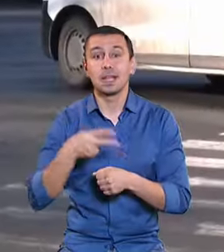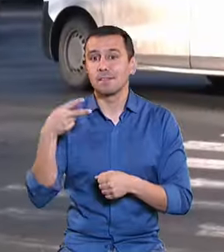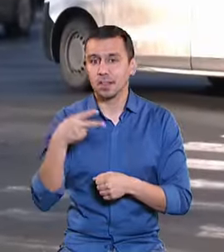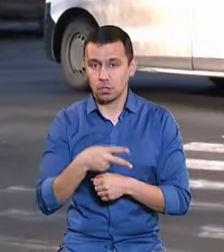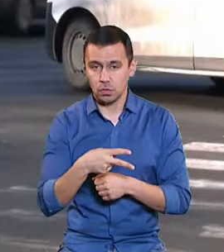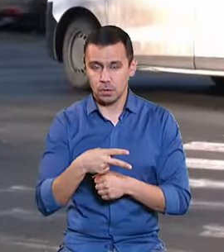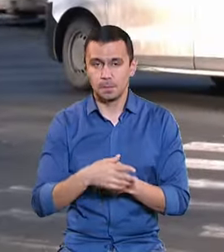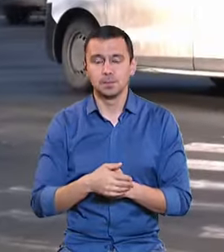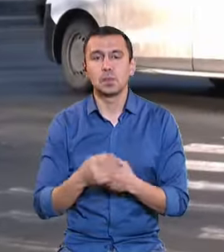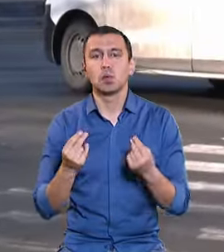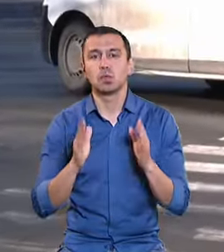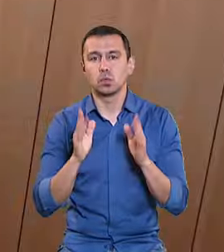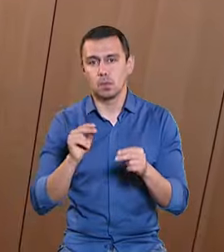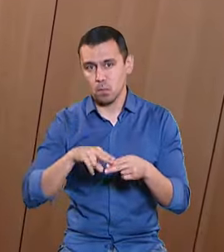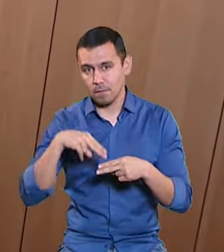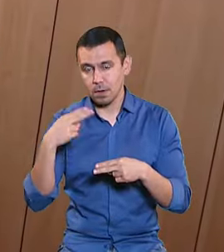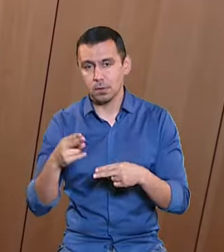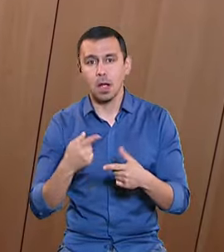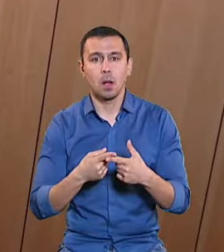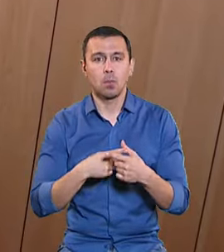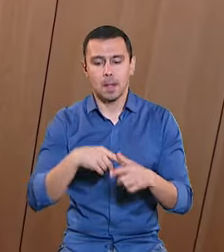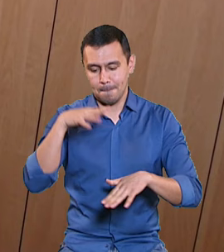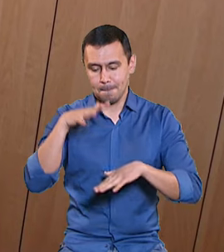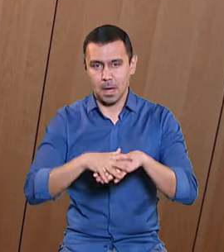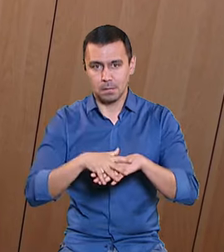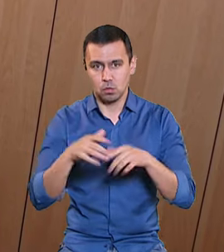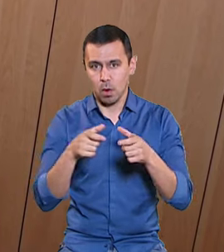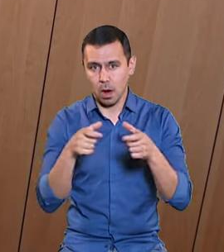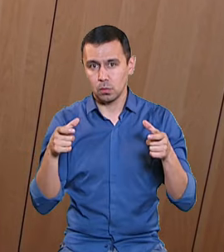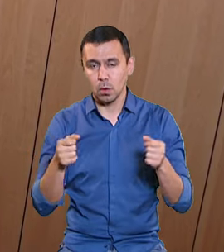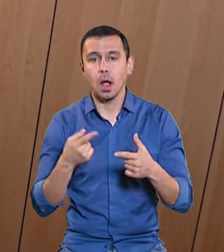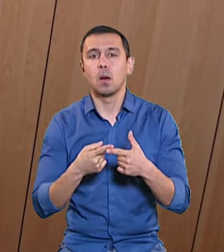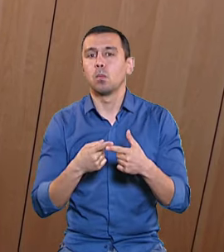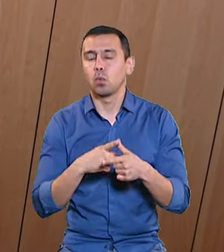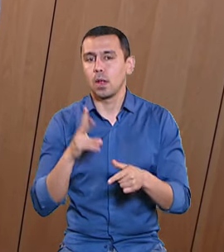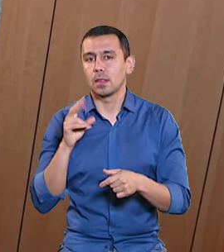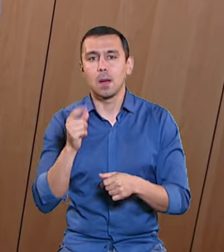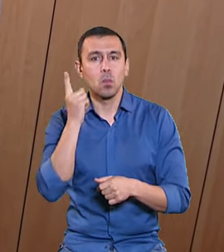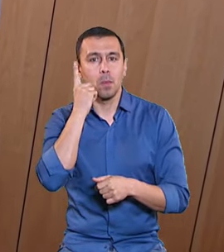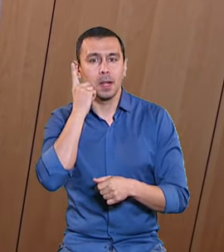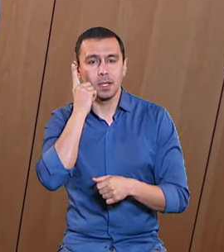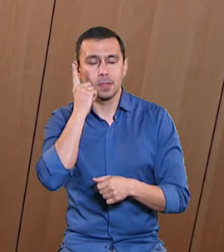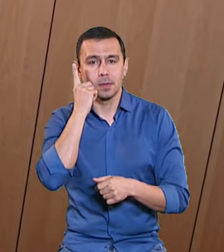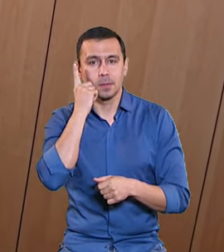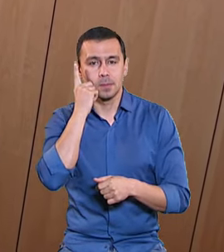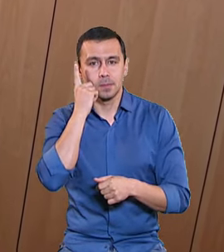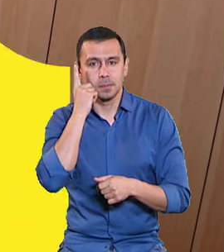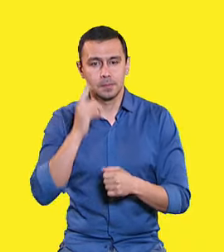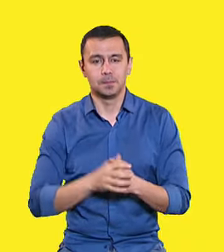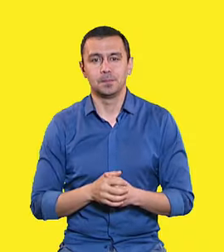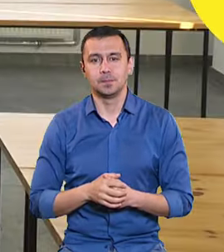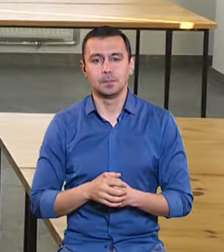тисячі. Кошти будуть повернуті або на банківську картку, або на мобільний рахунок.